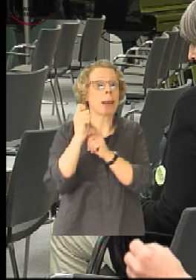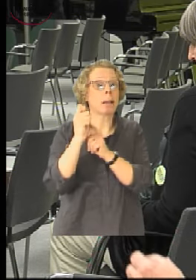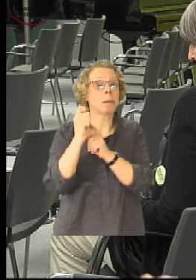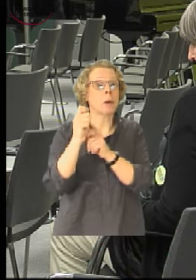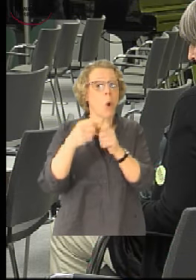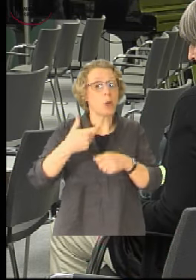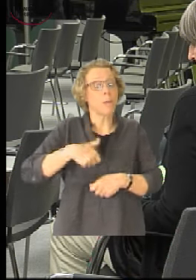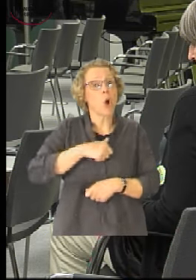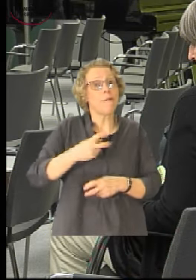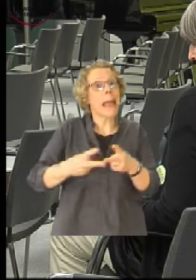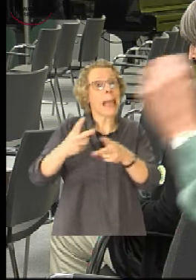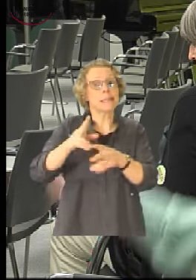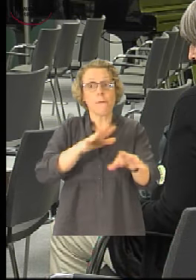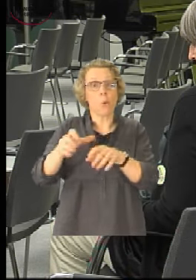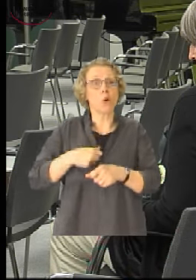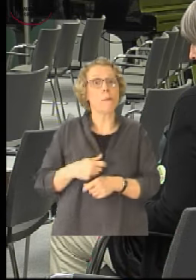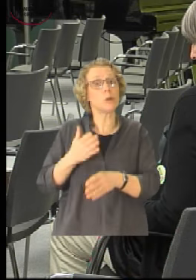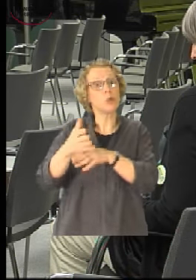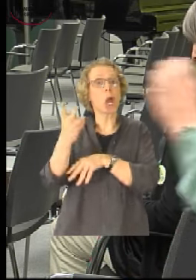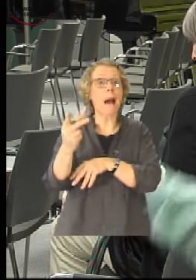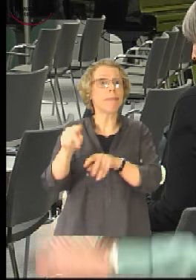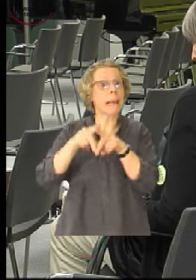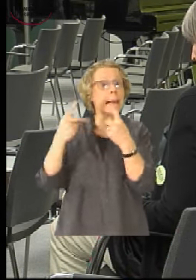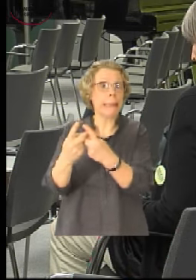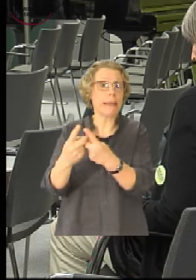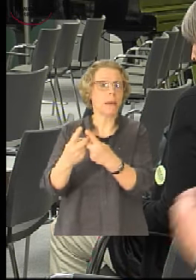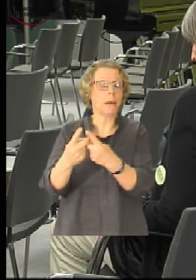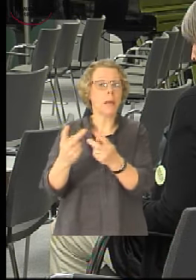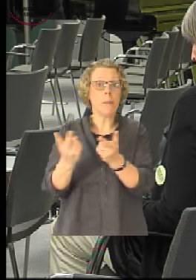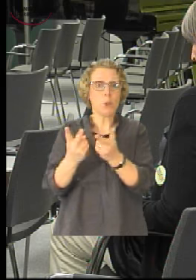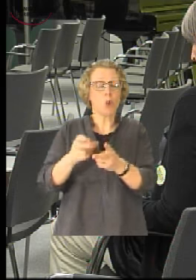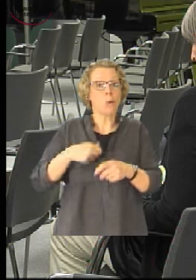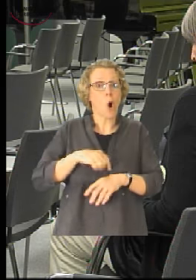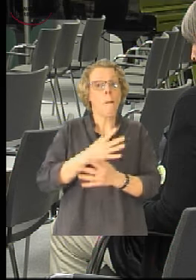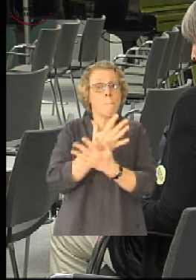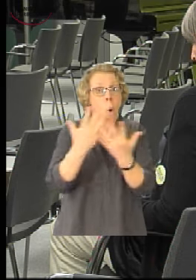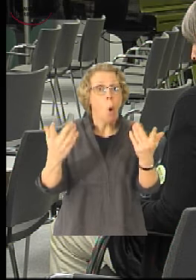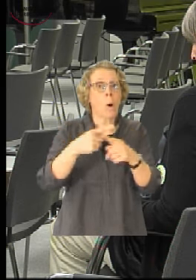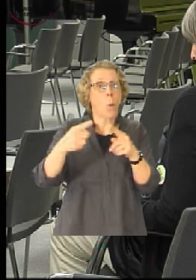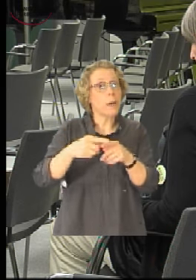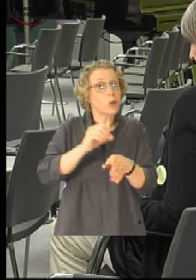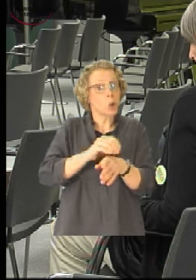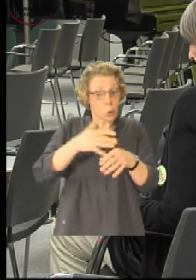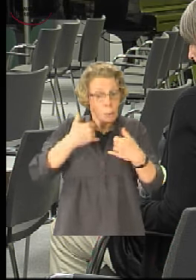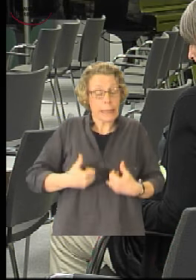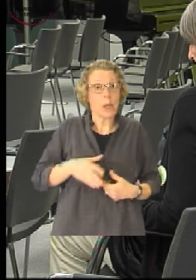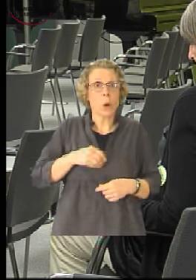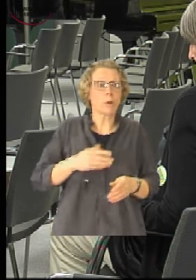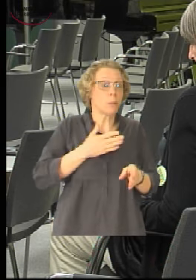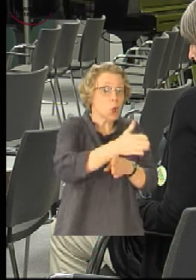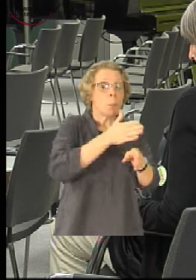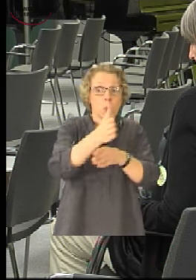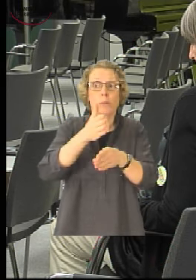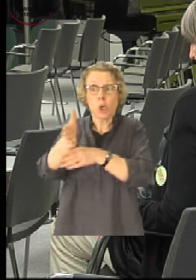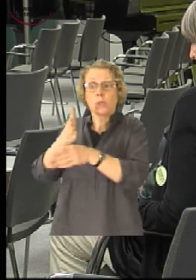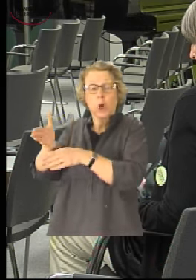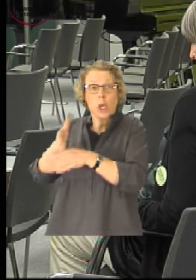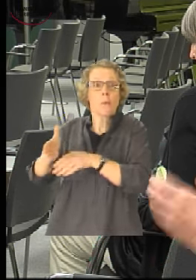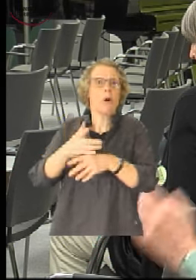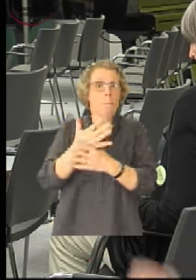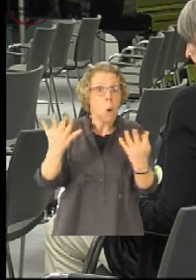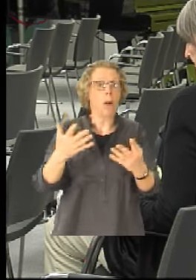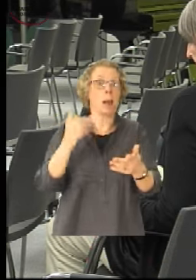multisjuka innebär att du får springa runt i vårdsystemet för att få det som du förut fick på ett ställe. Förstår du vad jag menar? Okej, Björn.